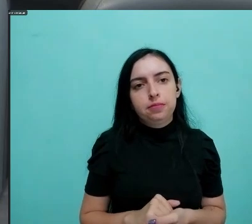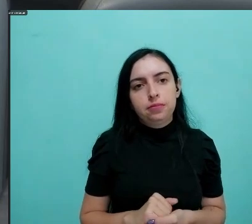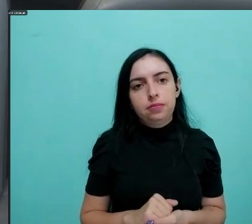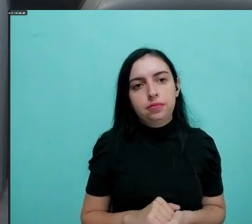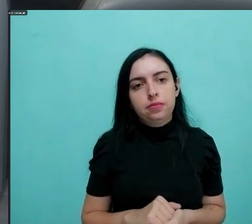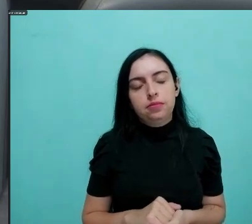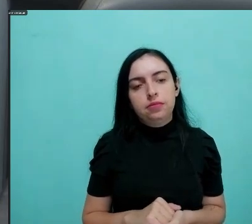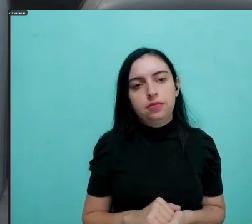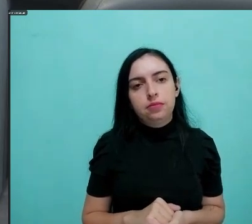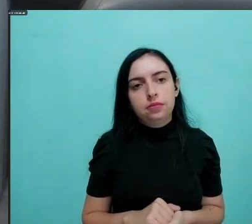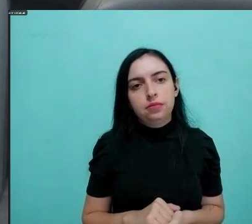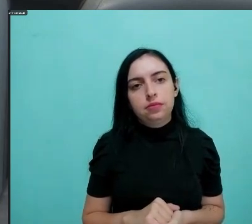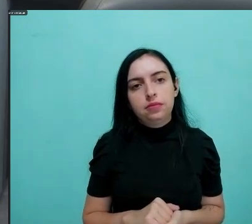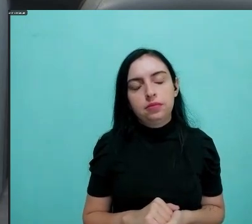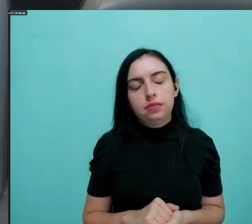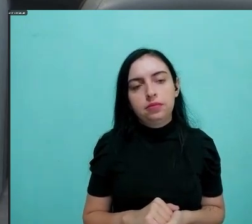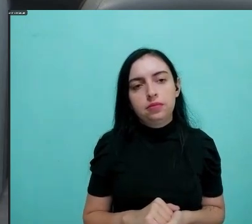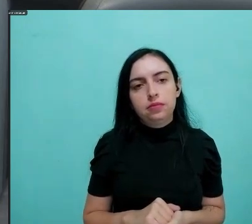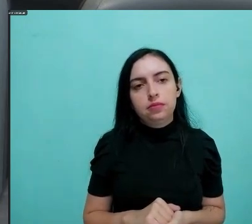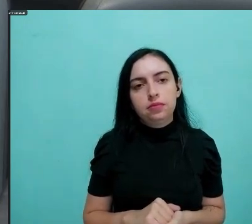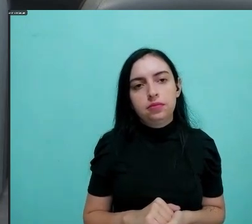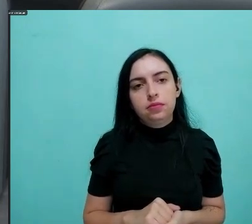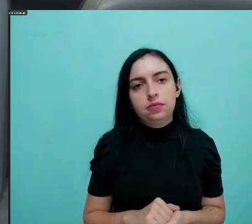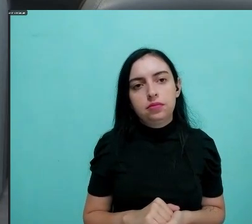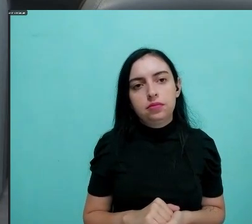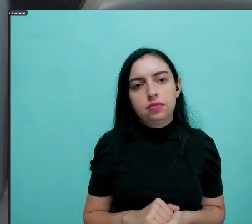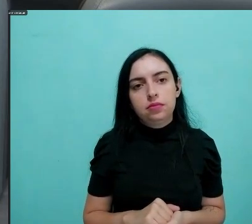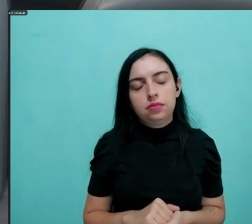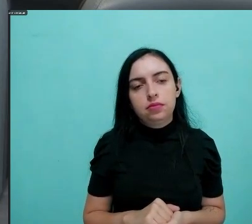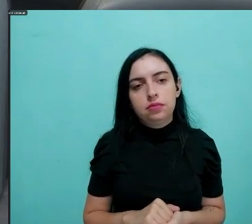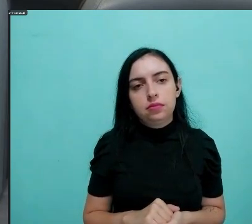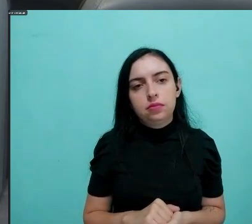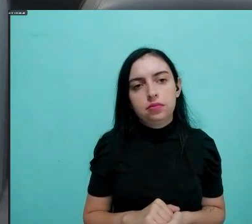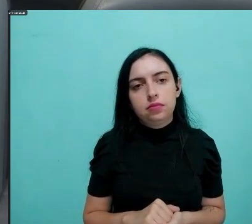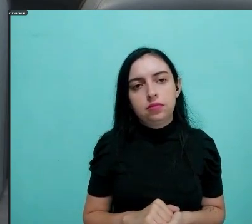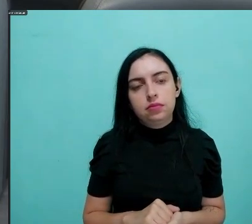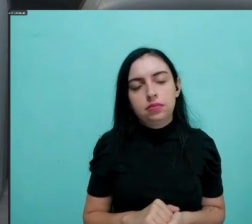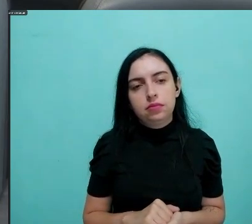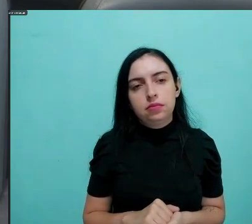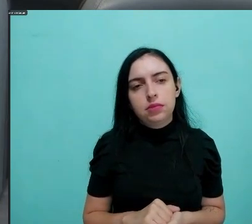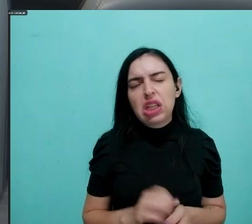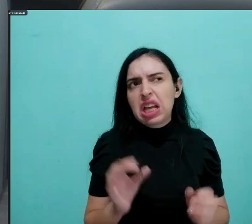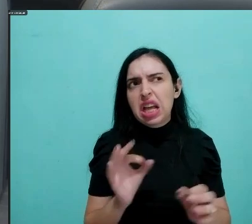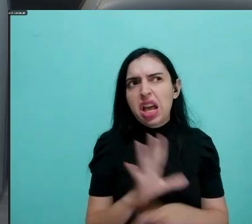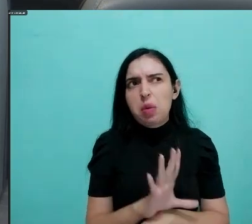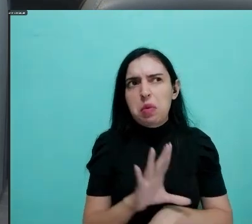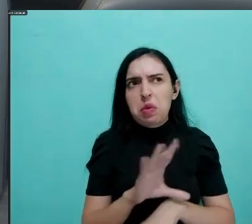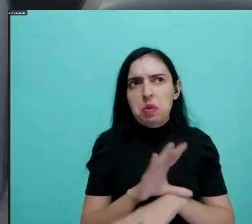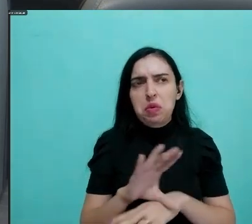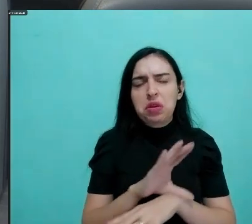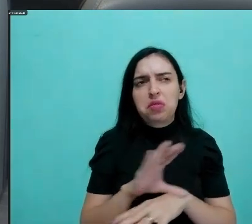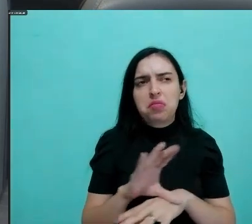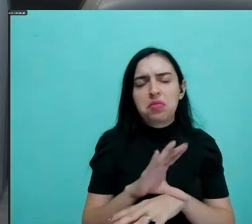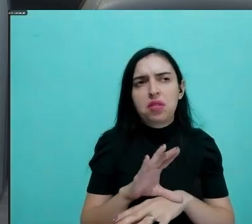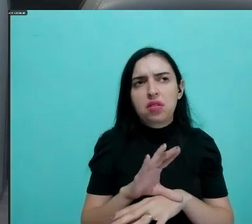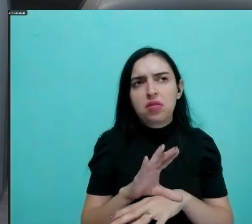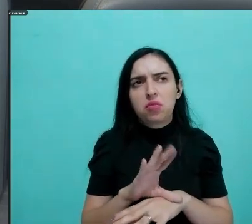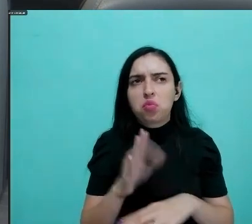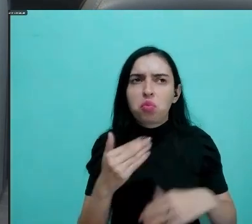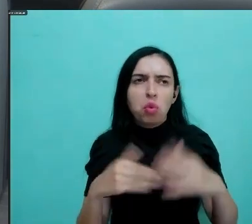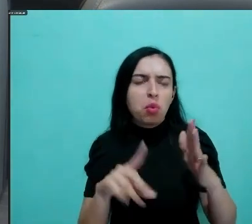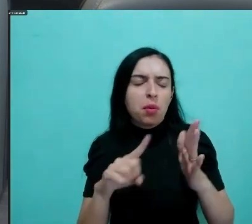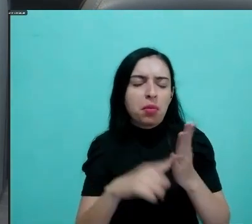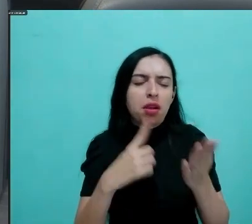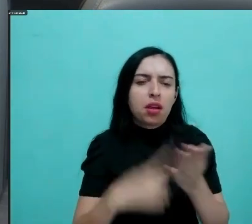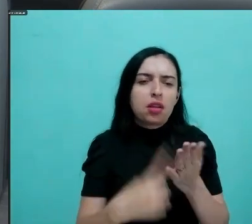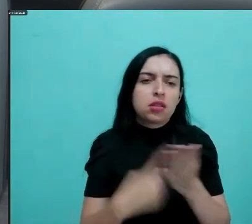la Constitution a-t-elle été formellement abolie ou avait-il encore quelle application dans la zone